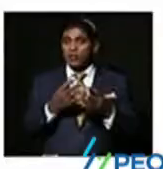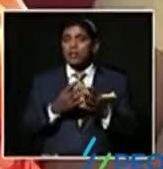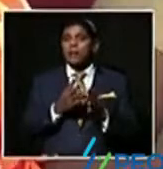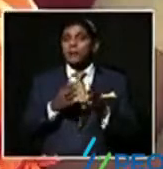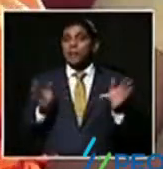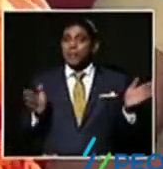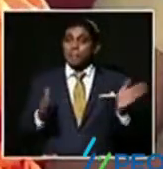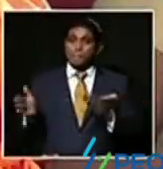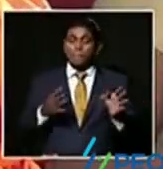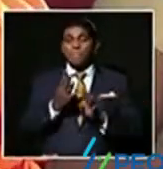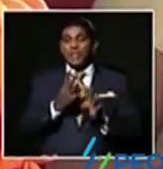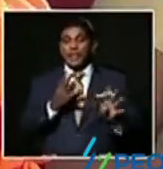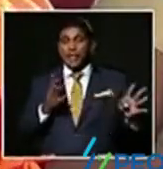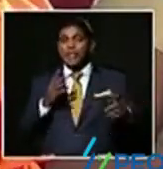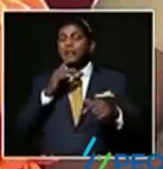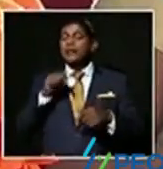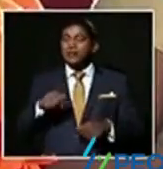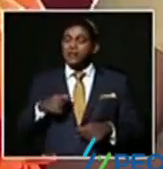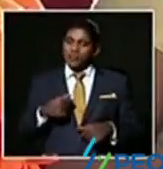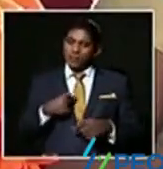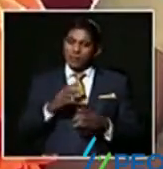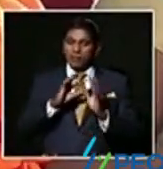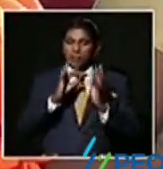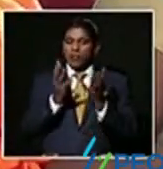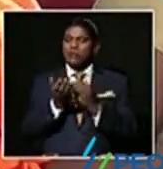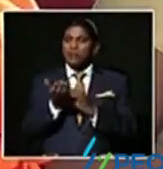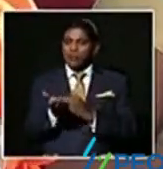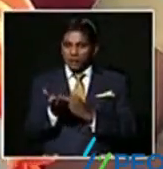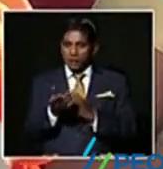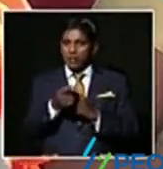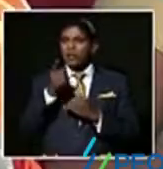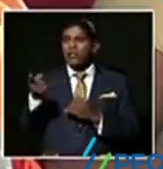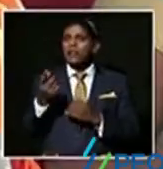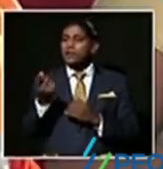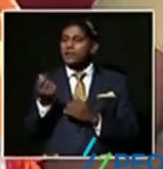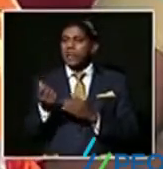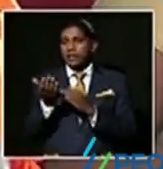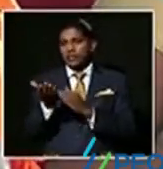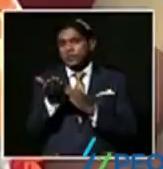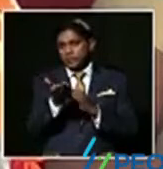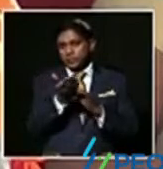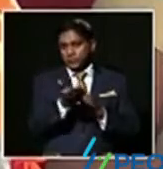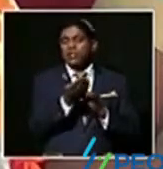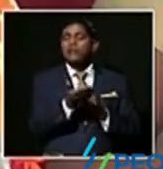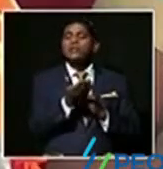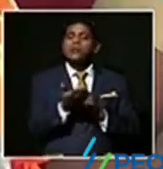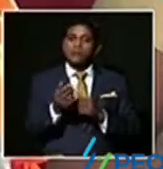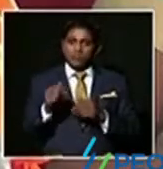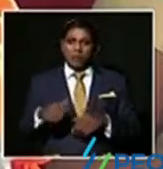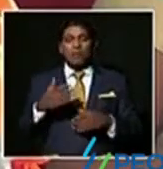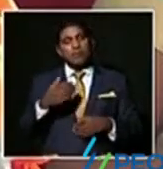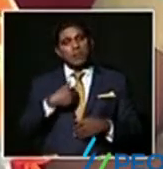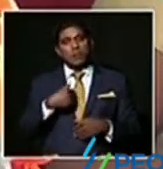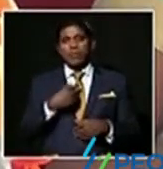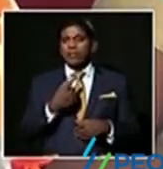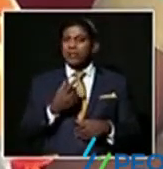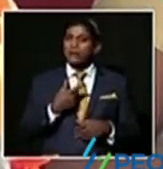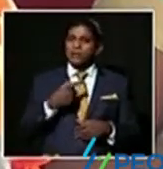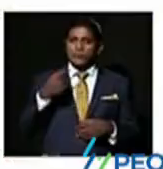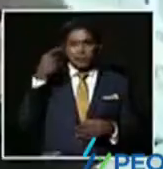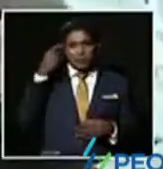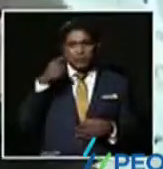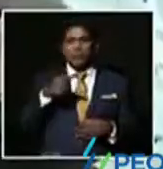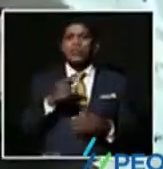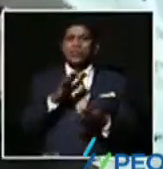සපයන්න මේ පාත්‍රය අරගෙන ගිහිල්ලා අපි පොඩි ආරුකට ගිහිල්ලා වීඩියෝට ගිහිල්ලා සල්ලි ඉල්ලලා මම මේ පින්කම